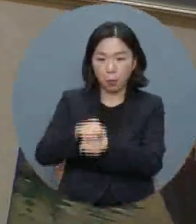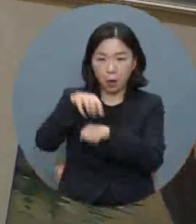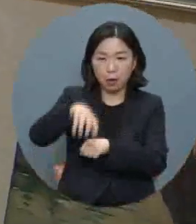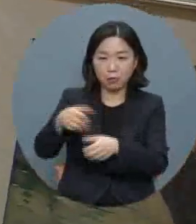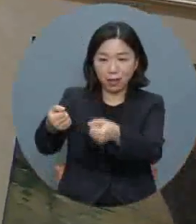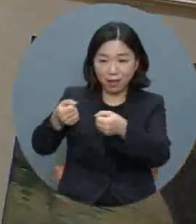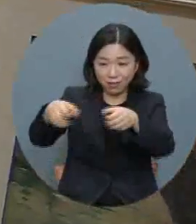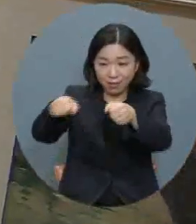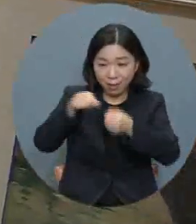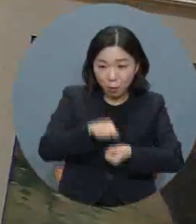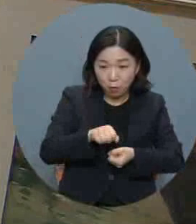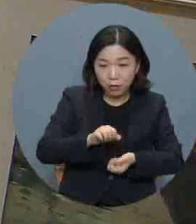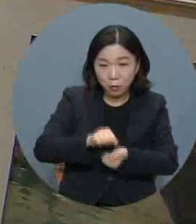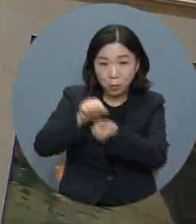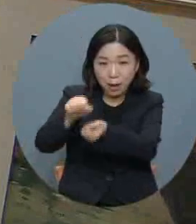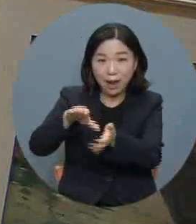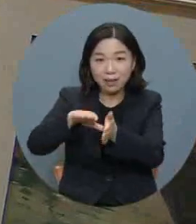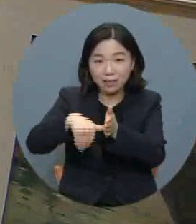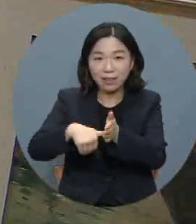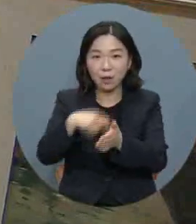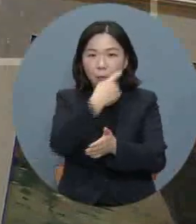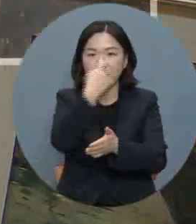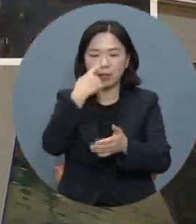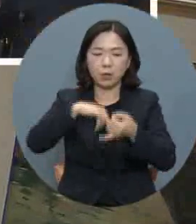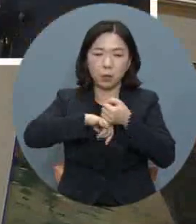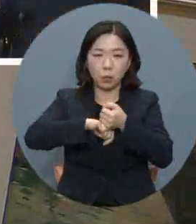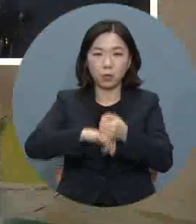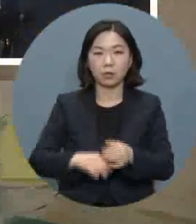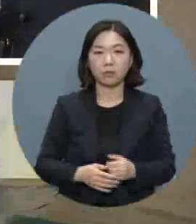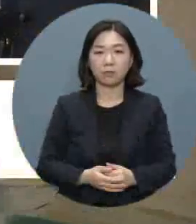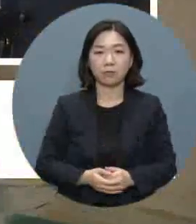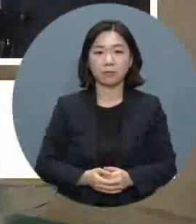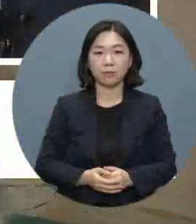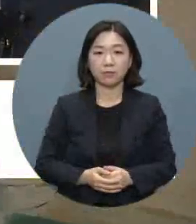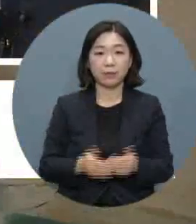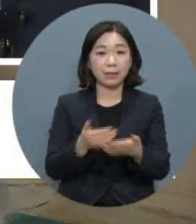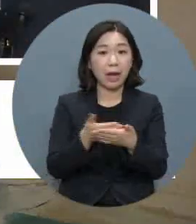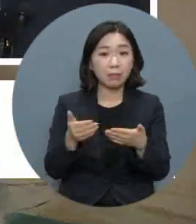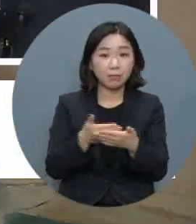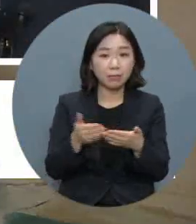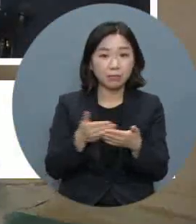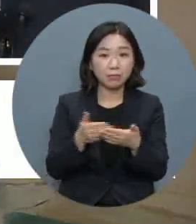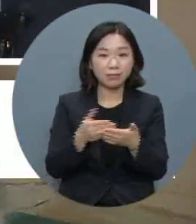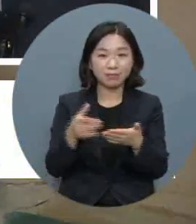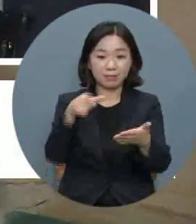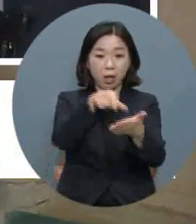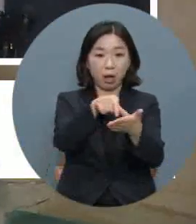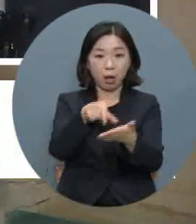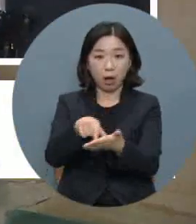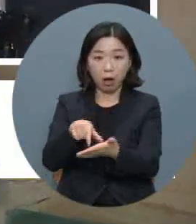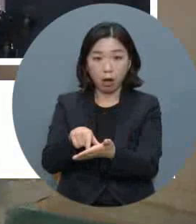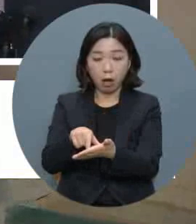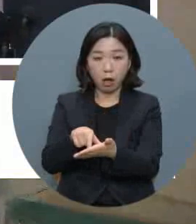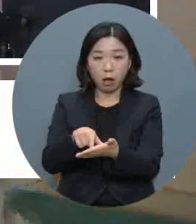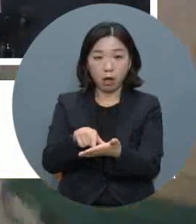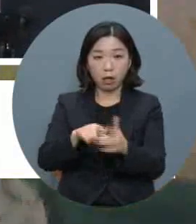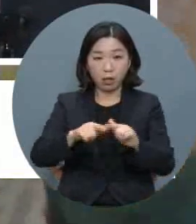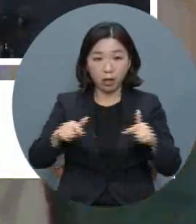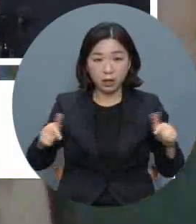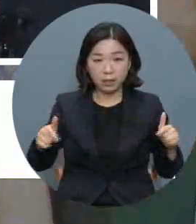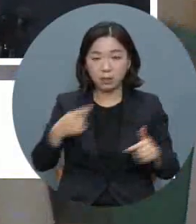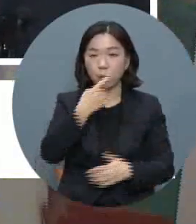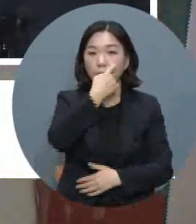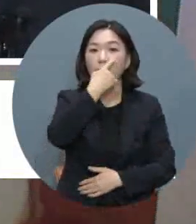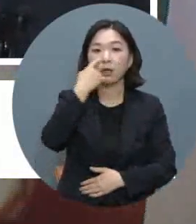때 반드시 거쳐야 하는 작업입니다. 작품에 이제 새겨져 있는 아니면 기록되어 있는 그런